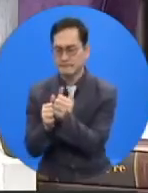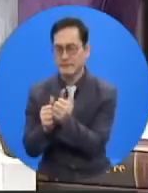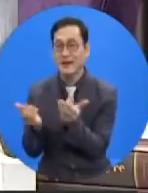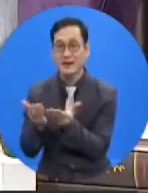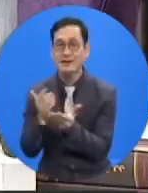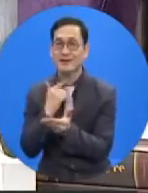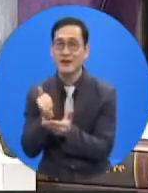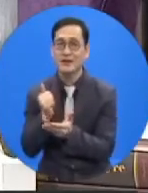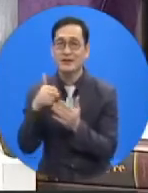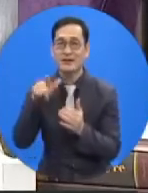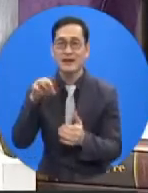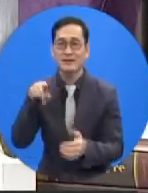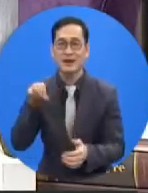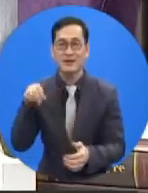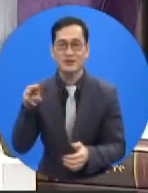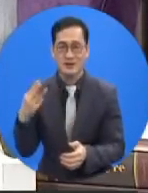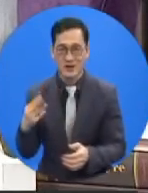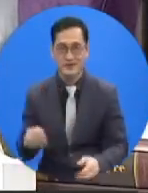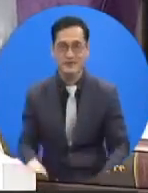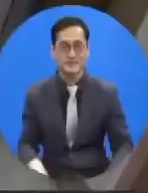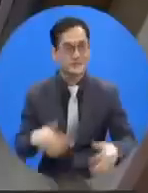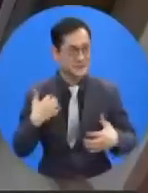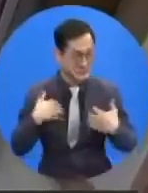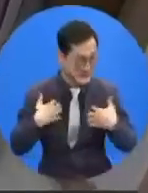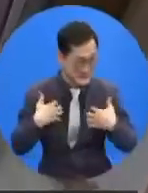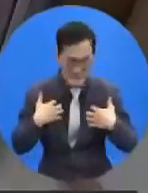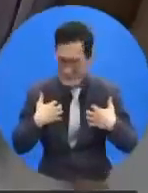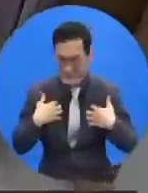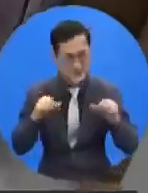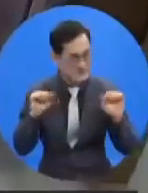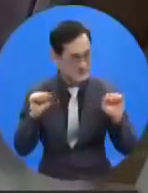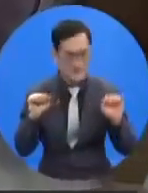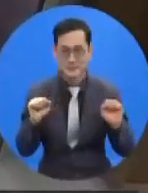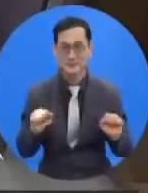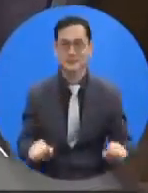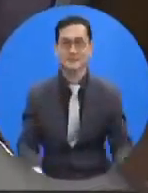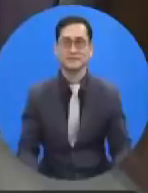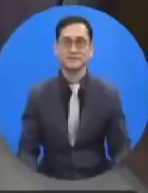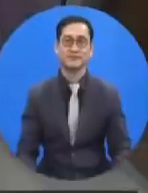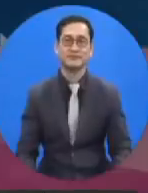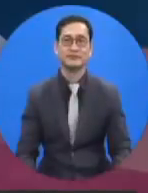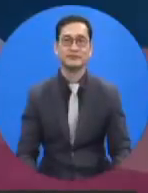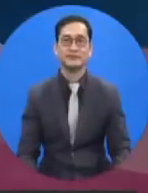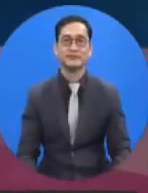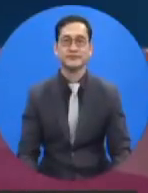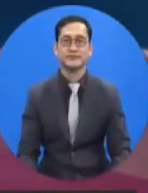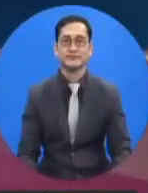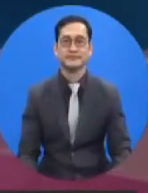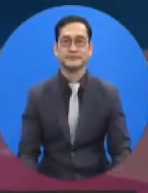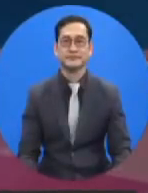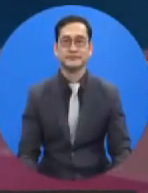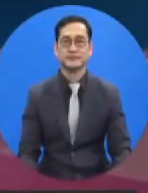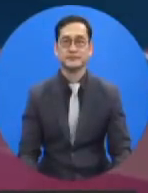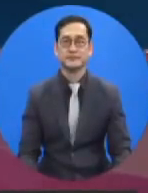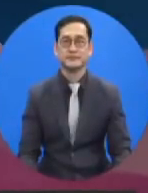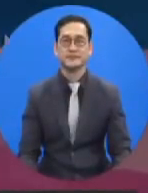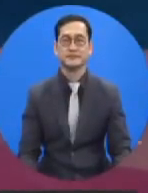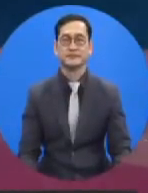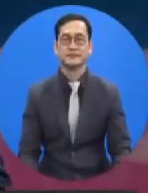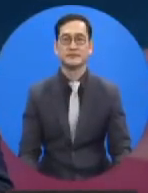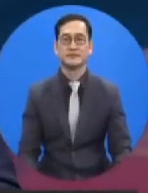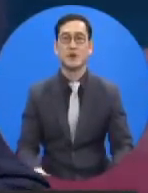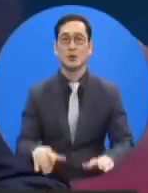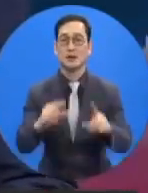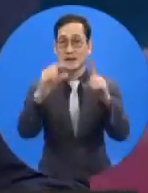논쟁의 장성철 소장님 오늘도 나오셨습니다. 어서 오세요. 모두 반갑습니다. 네, 오늘의 키워드도 세 가지